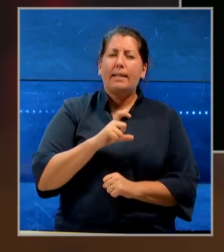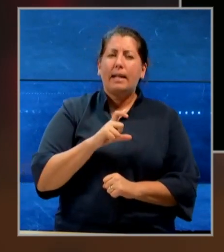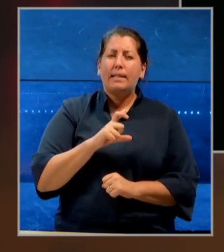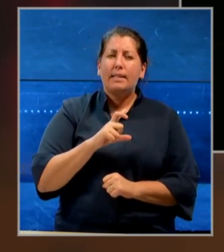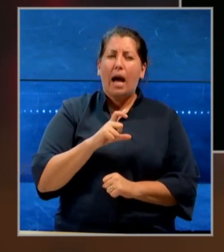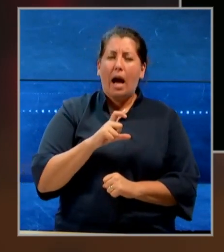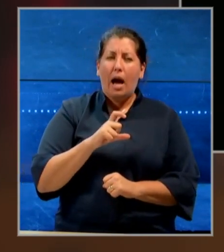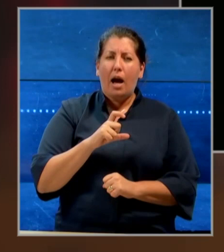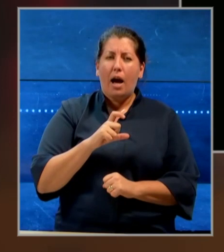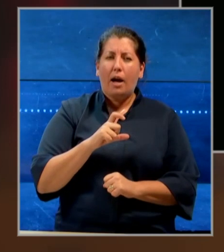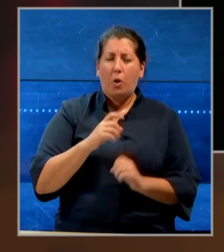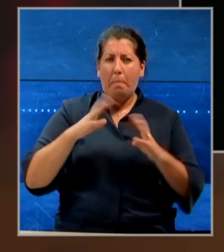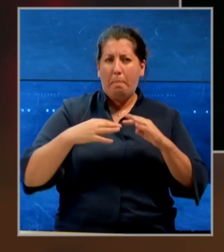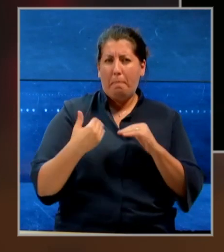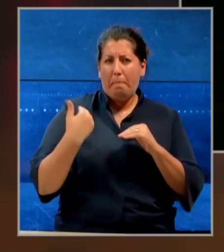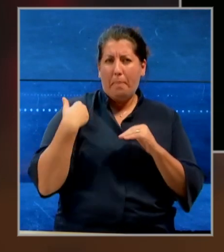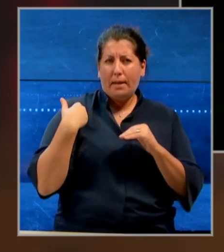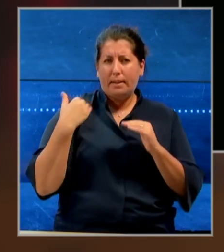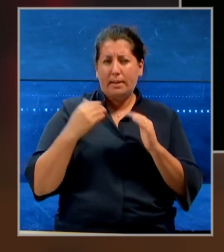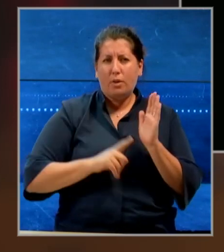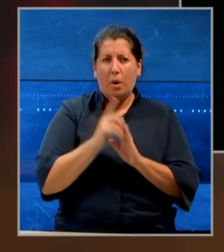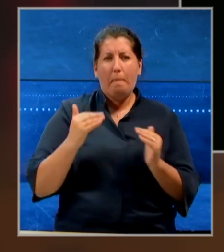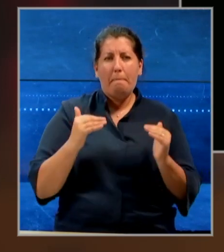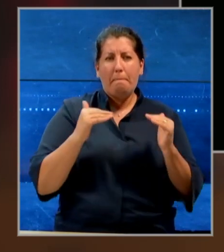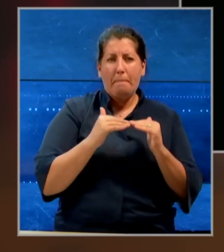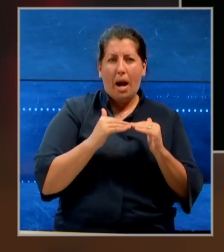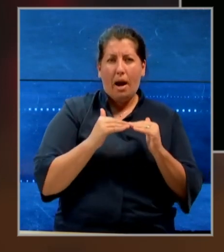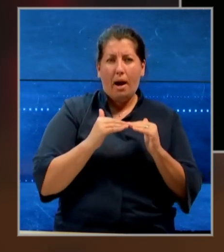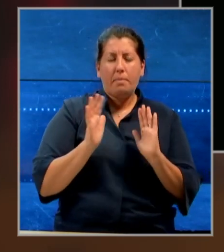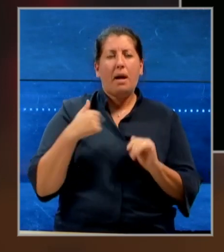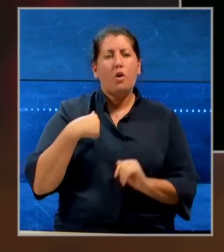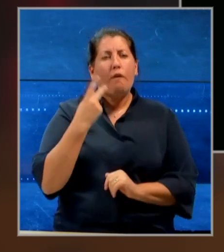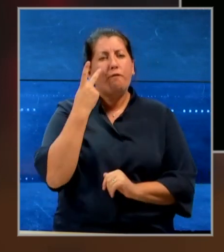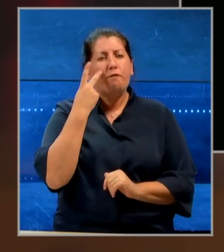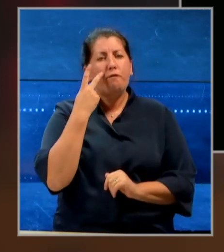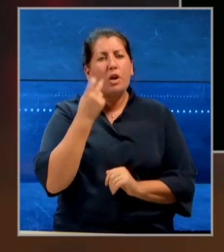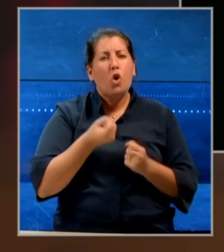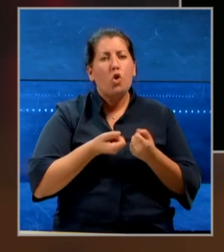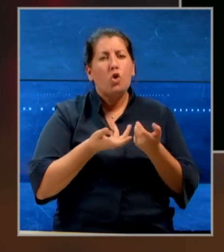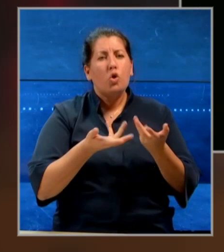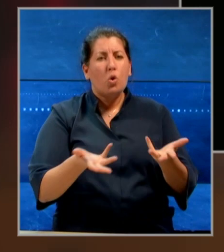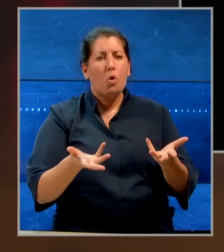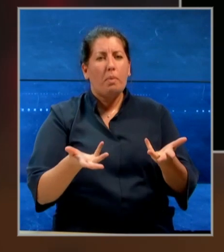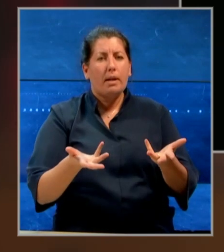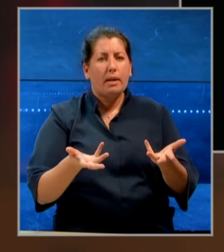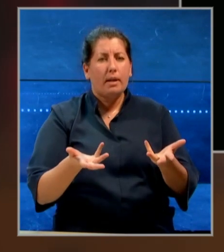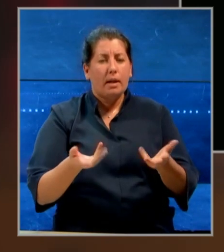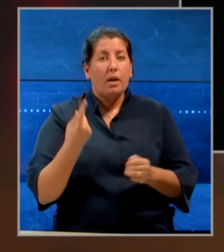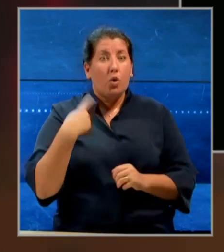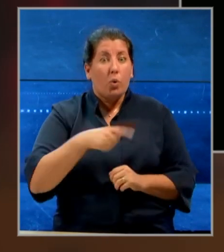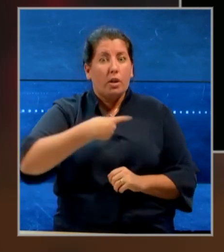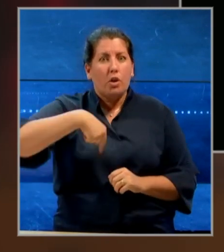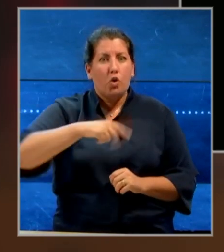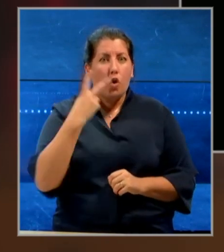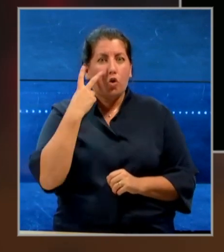idea. Però io vado a vedere i numeri e vado a vedere i valori dei loro singoli, che li conosco tutti. Quindi troveremo un avversario tosto